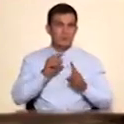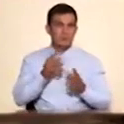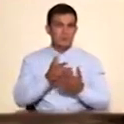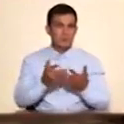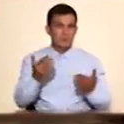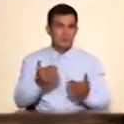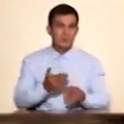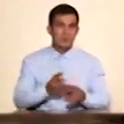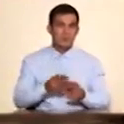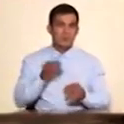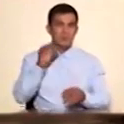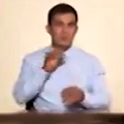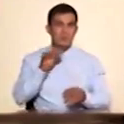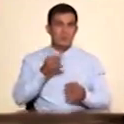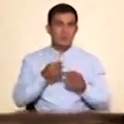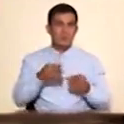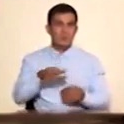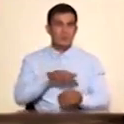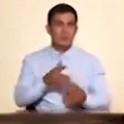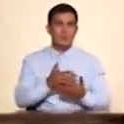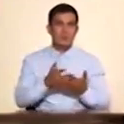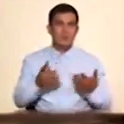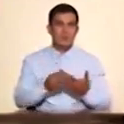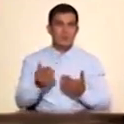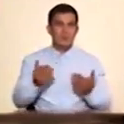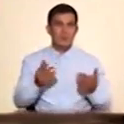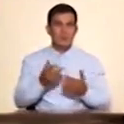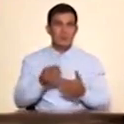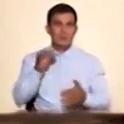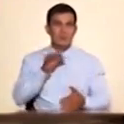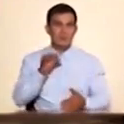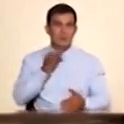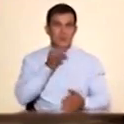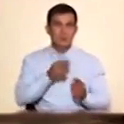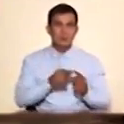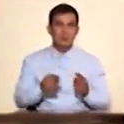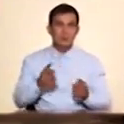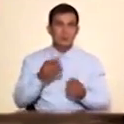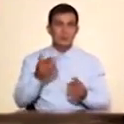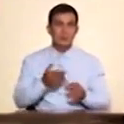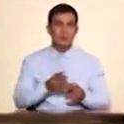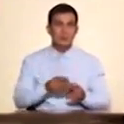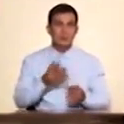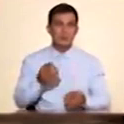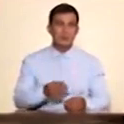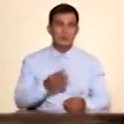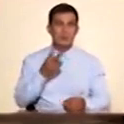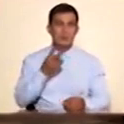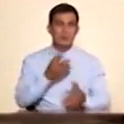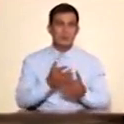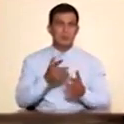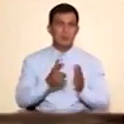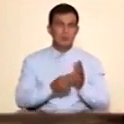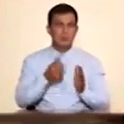mavzumizdan uchratgan tarixiy sanalarni bir eslab ko'ring. 773-chi, 778-chi